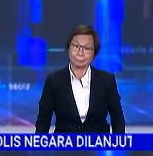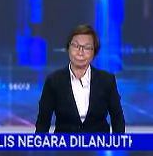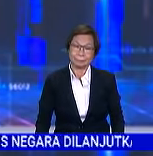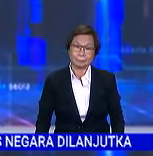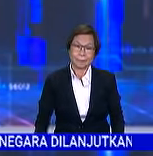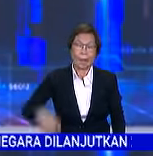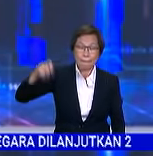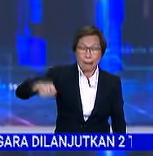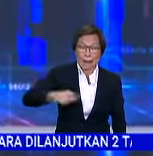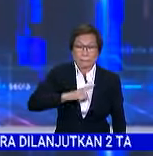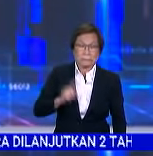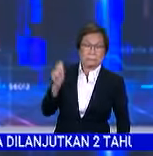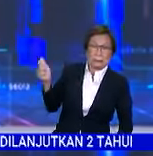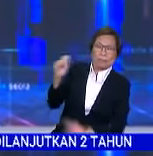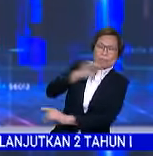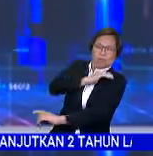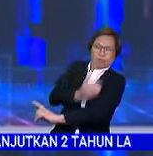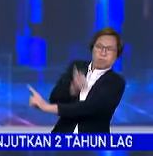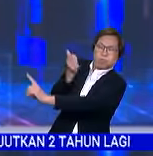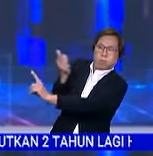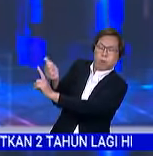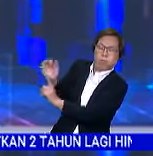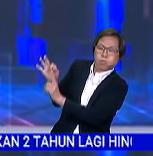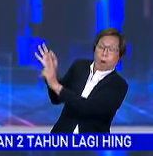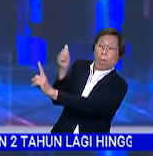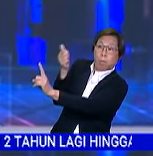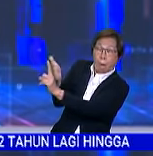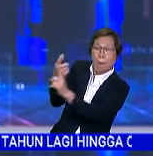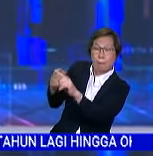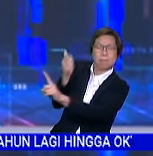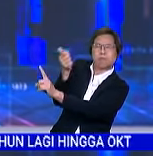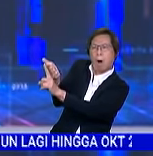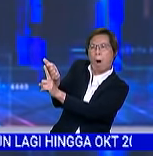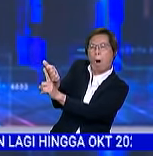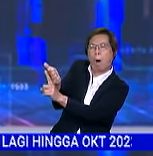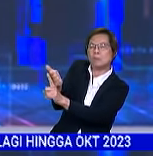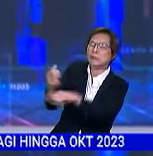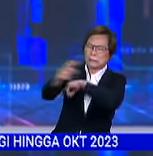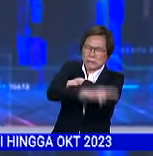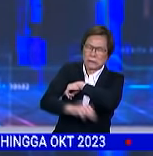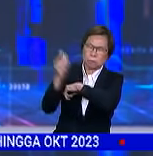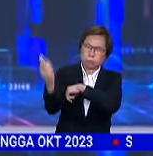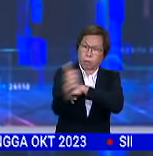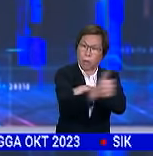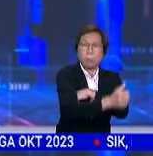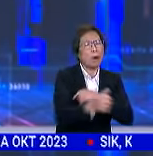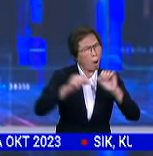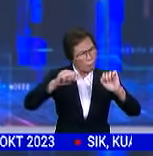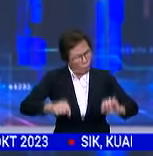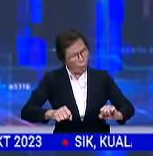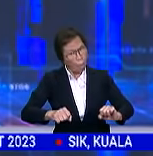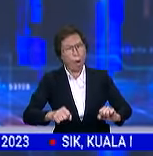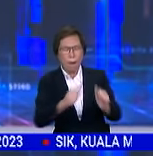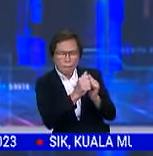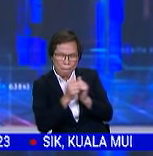Meskipun Mahkamah Syariah mempunyai bidang kuasa yang eksklusif dan tersendiri di setiap negeri, ia bukan penghalang untuk bergerak